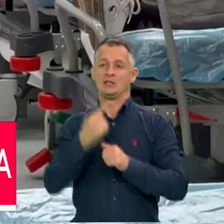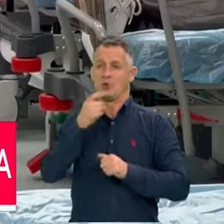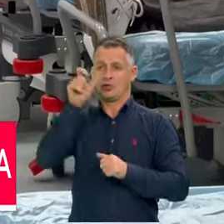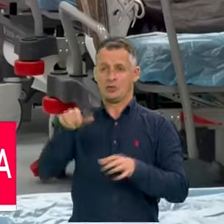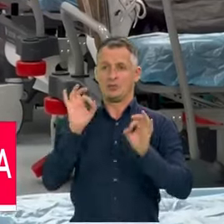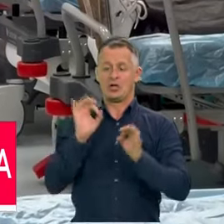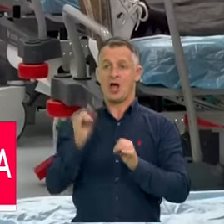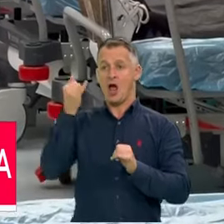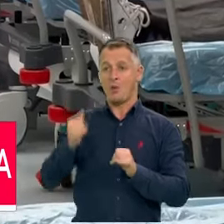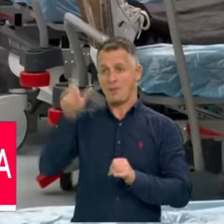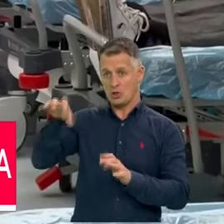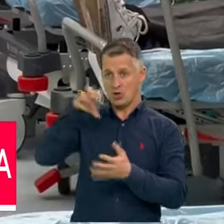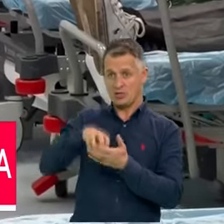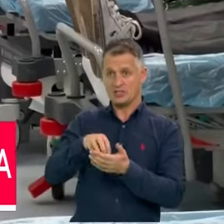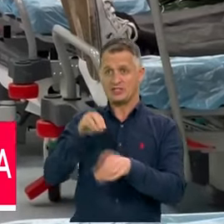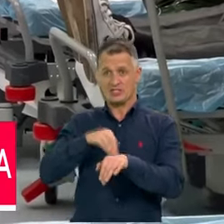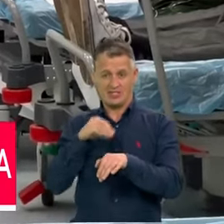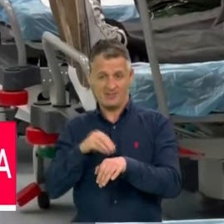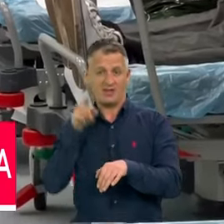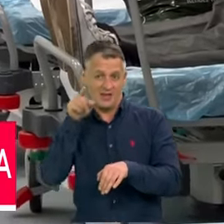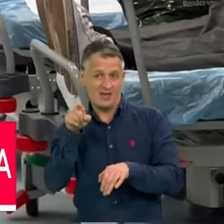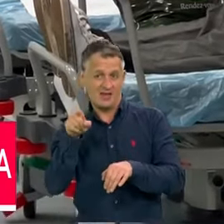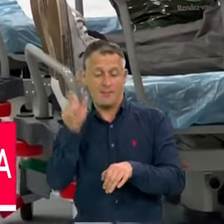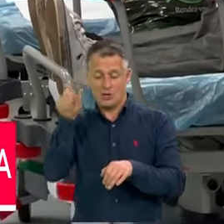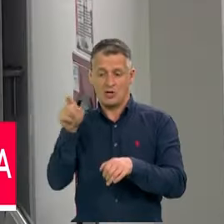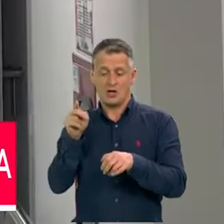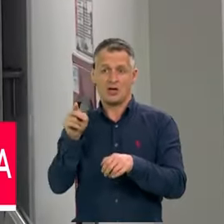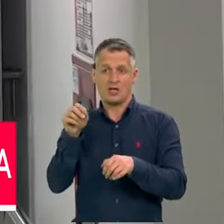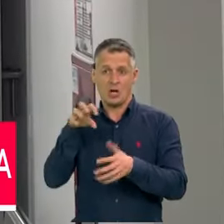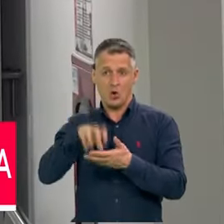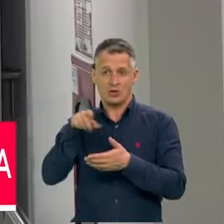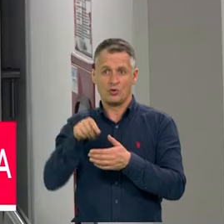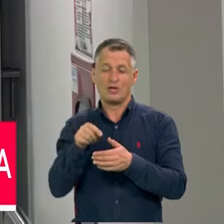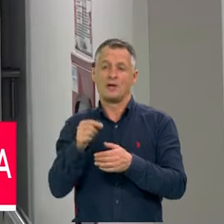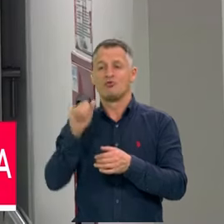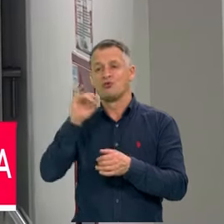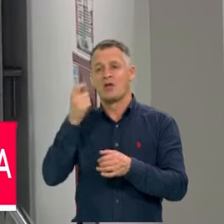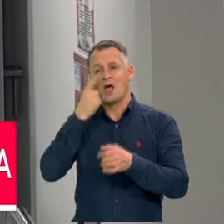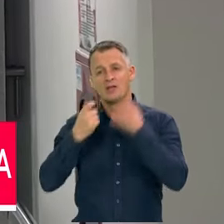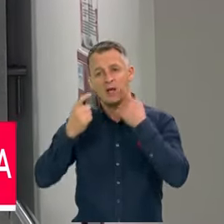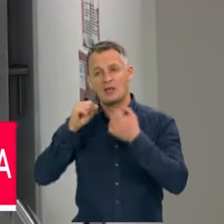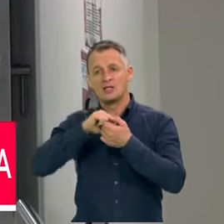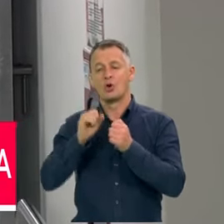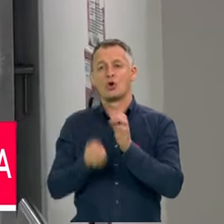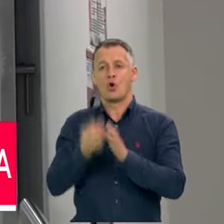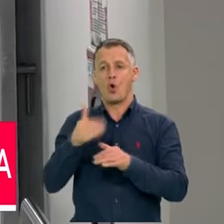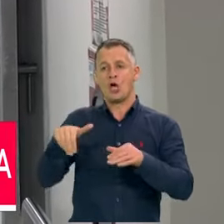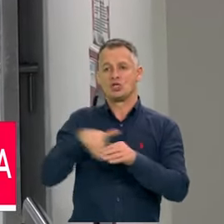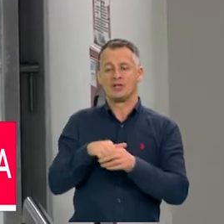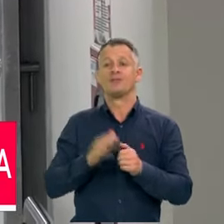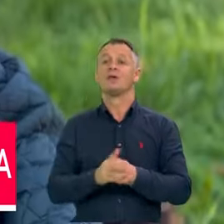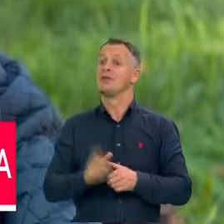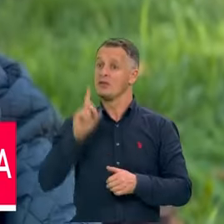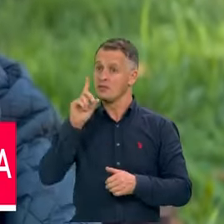localnicii simt pe pielea lor Care e diferența între un asistent experimentat și unul proaspăt angajat Da așa